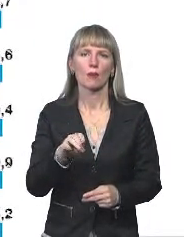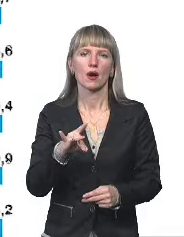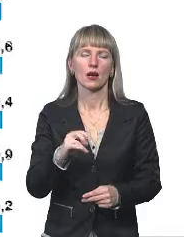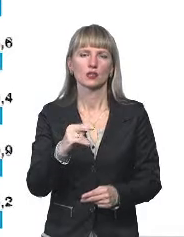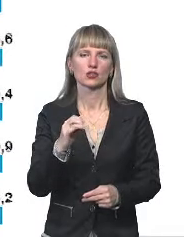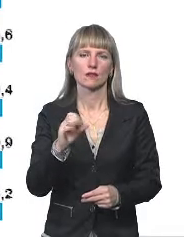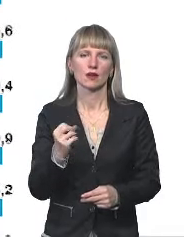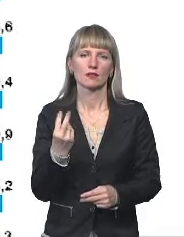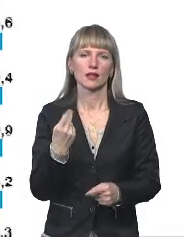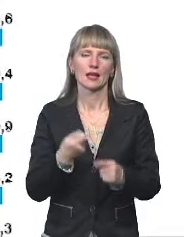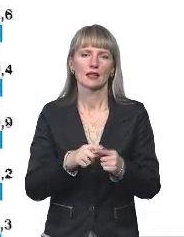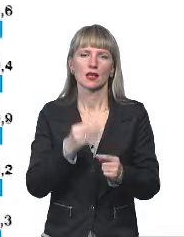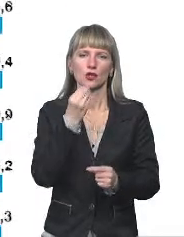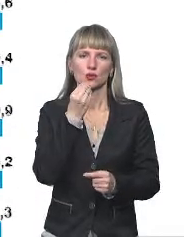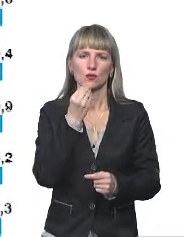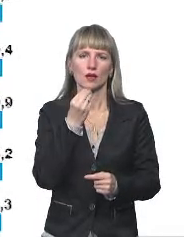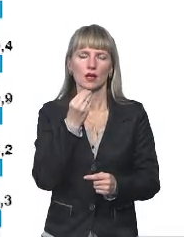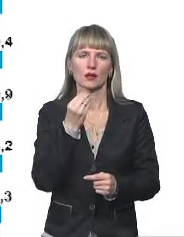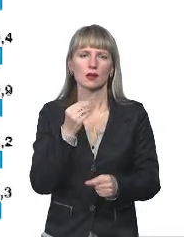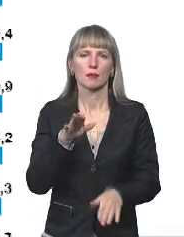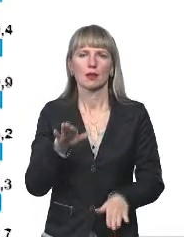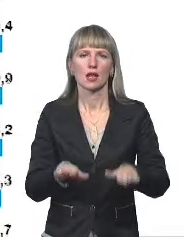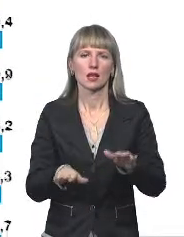колір – 12%. Це харчування, тобто пріоритети.